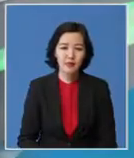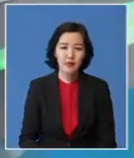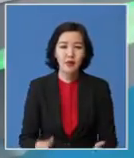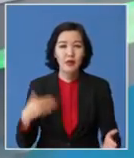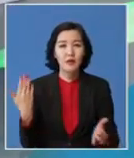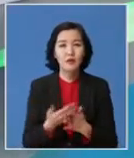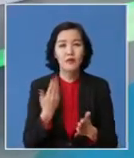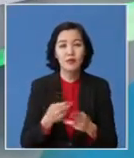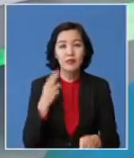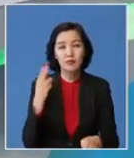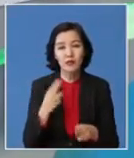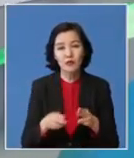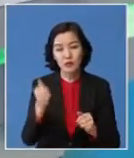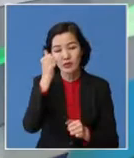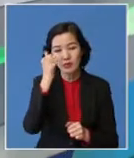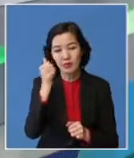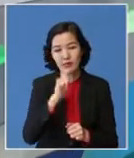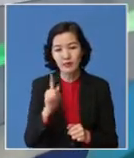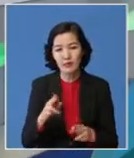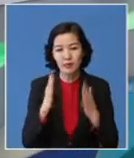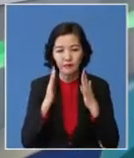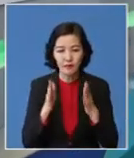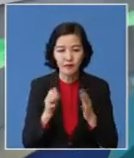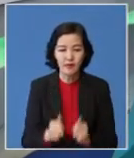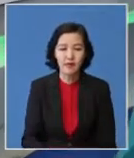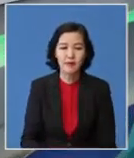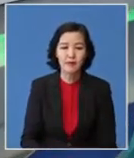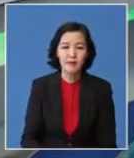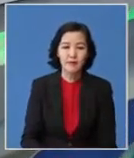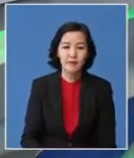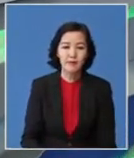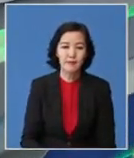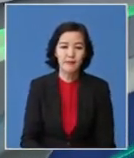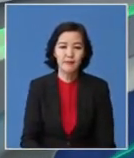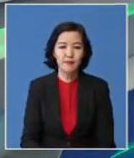У меня на сегодня все. Спасибо за внимание. Всего доброго.